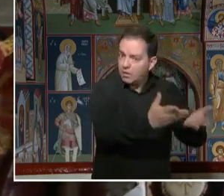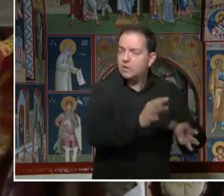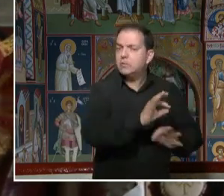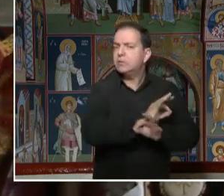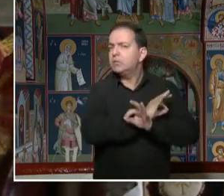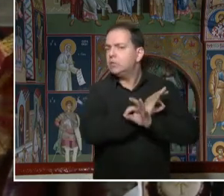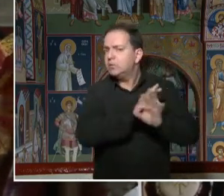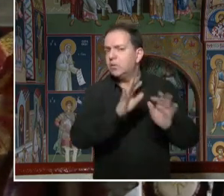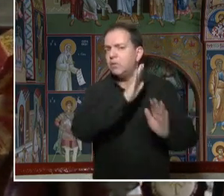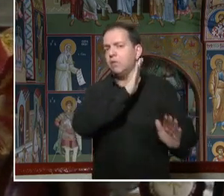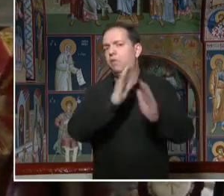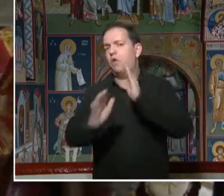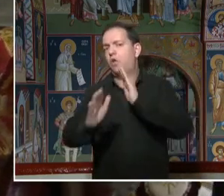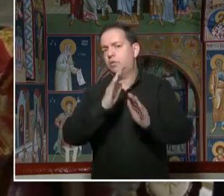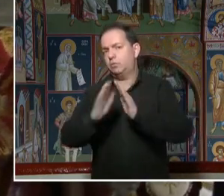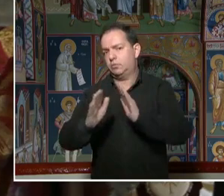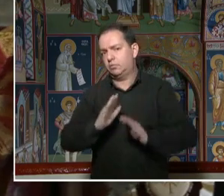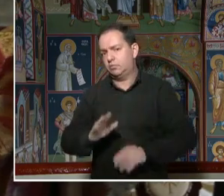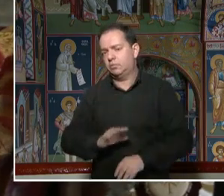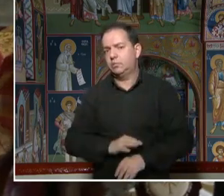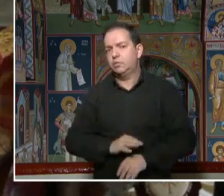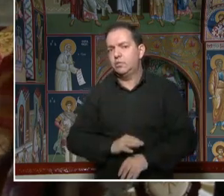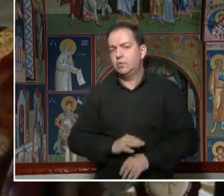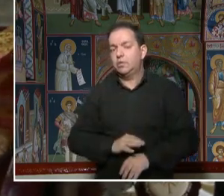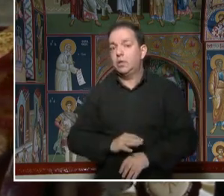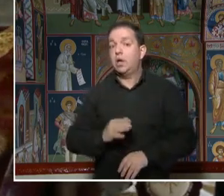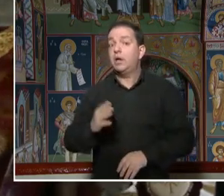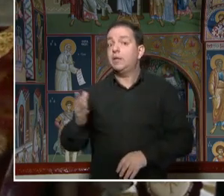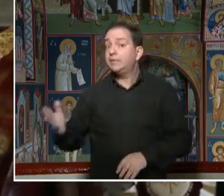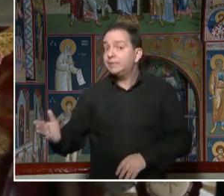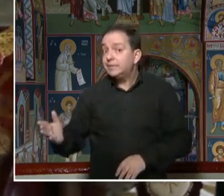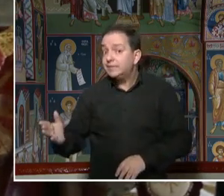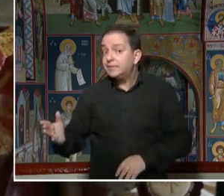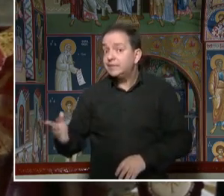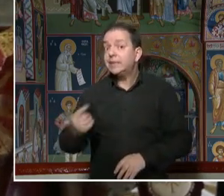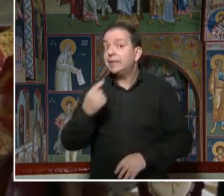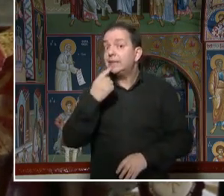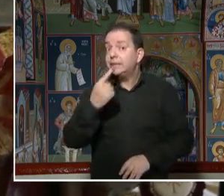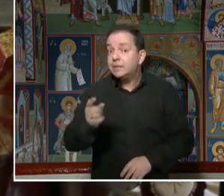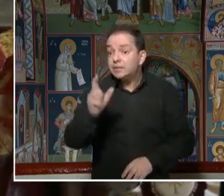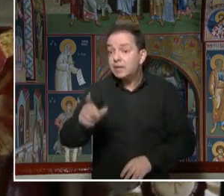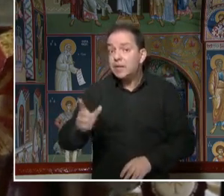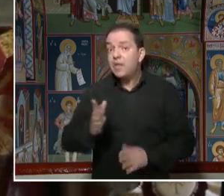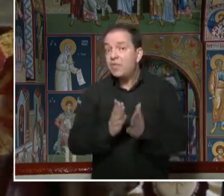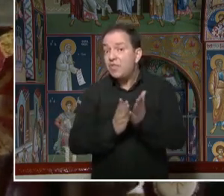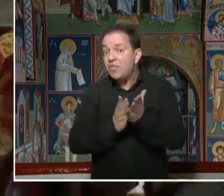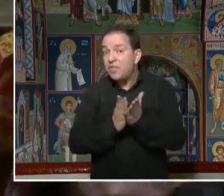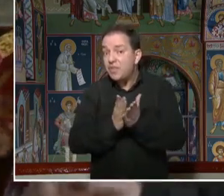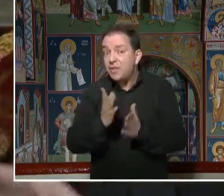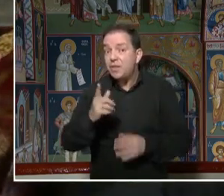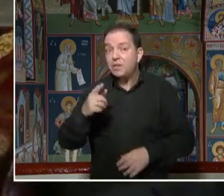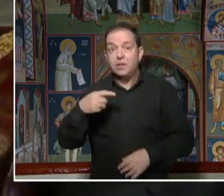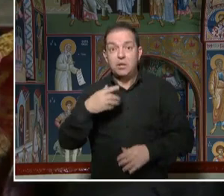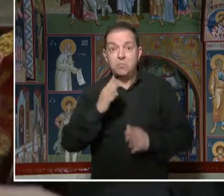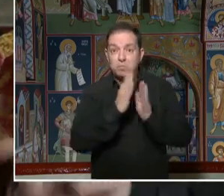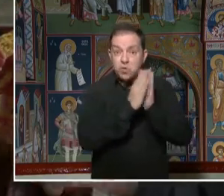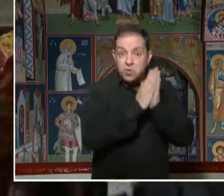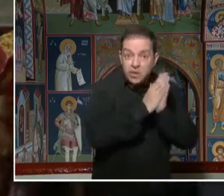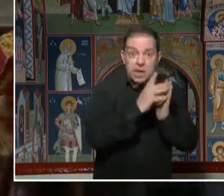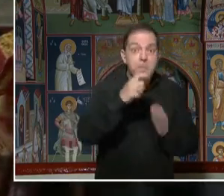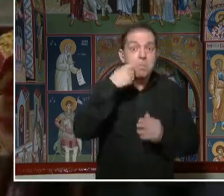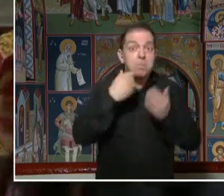λάβει, και ακόμη βεβαιότερος ότι ισχύει πολύ η δέηση μητρός της Παναγίας